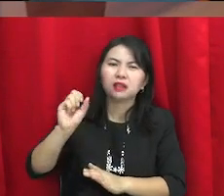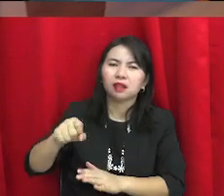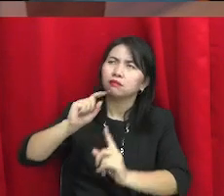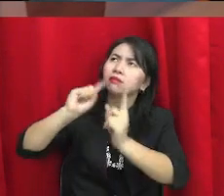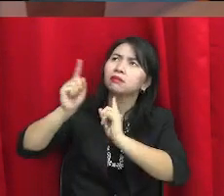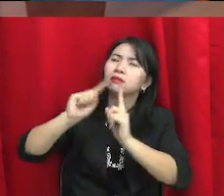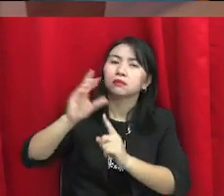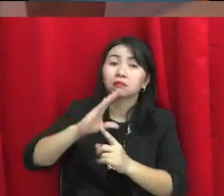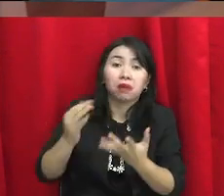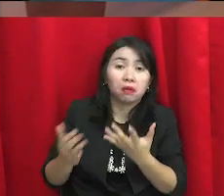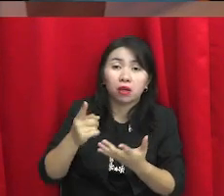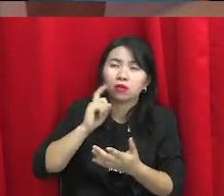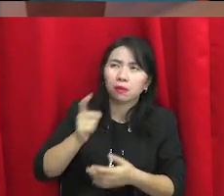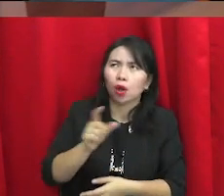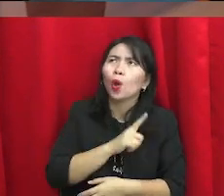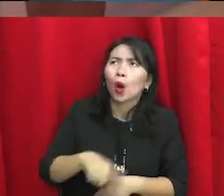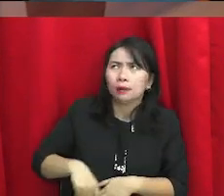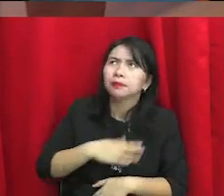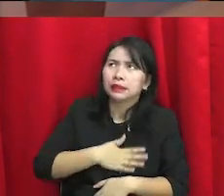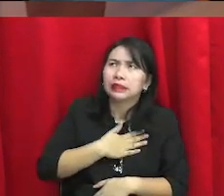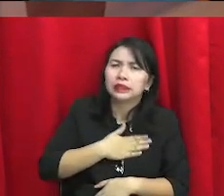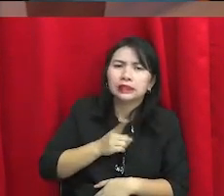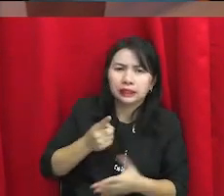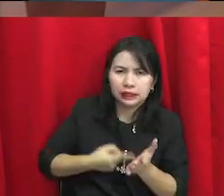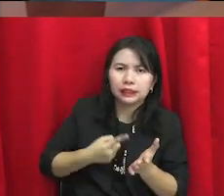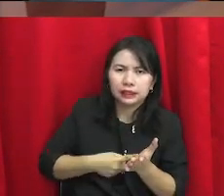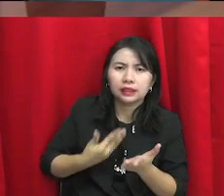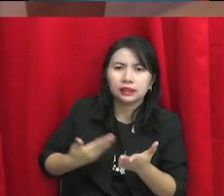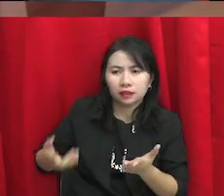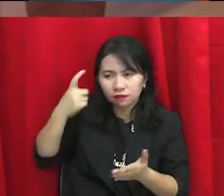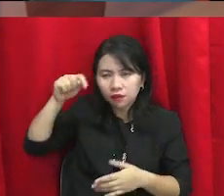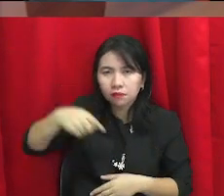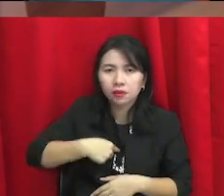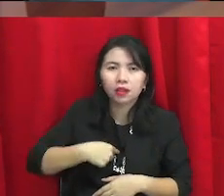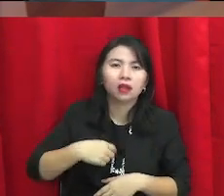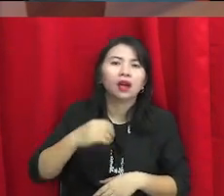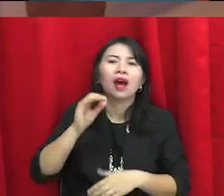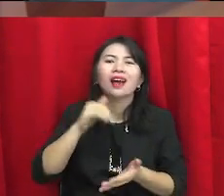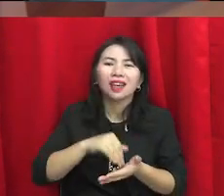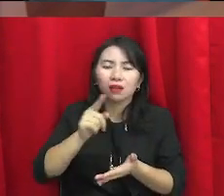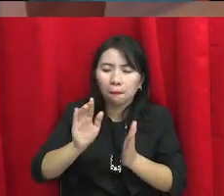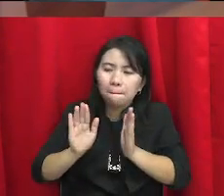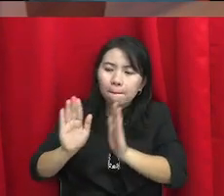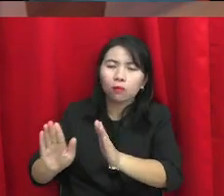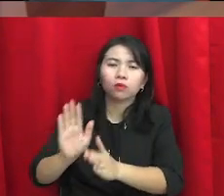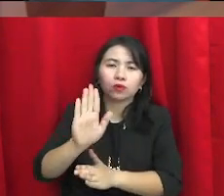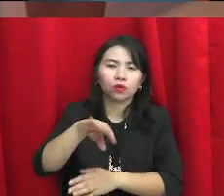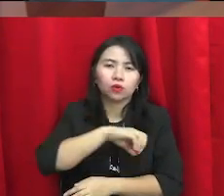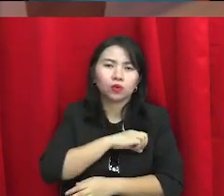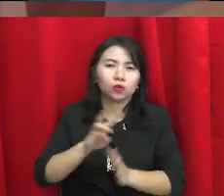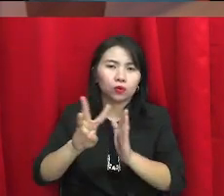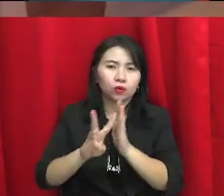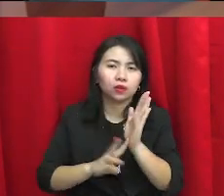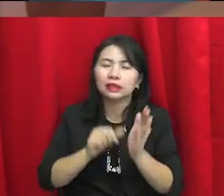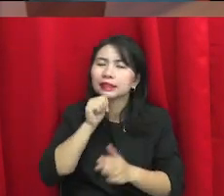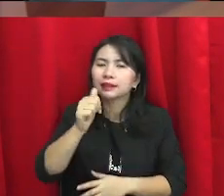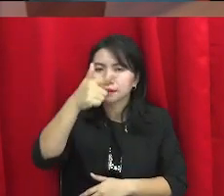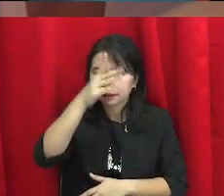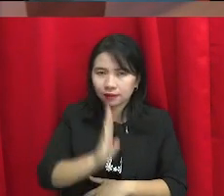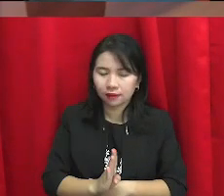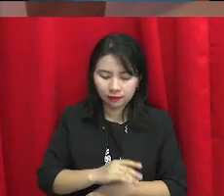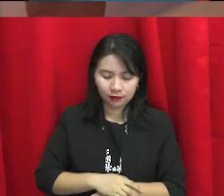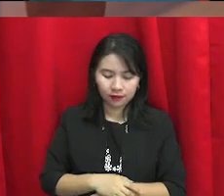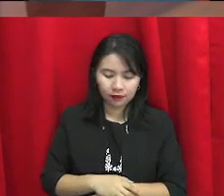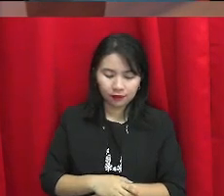pwedeng ito na lang. Pero ang insisting mo na, will mo na yon, hindi na will ng Diyos. You see? Kaya